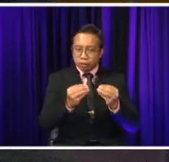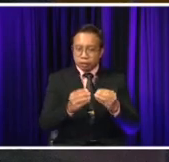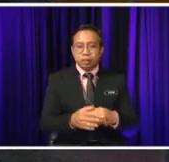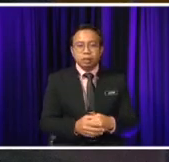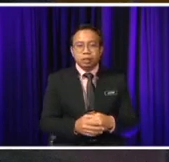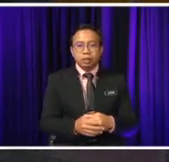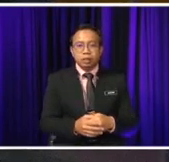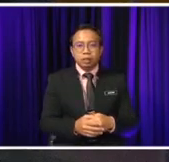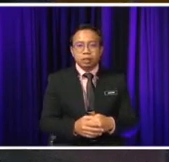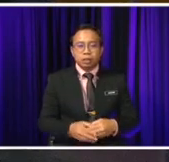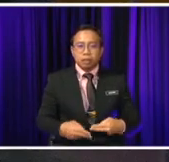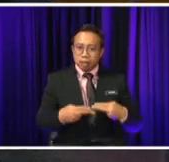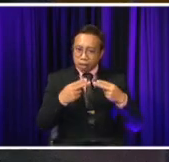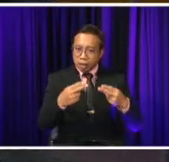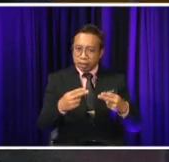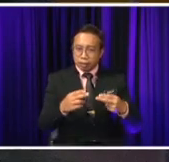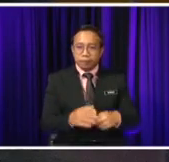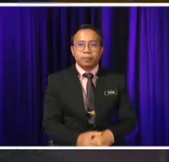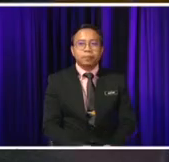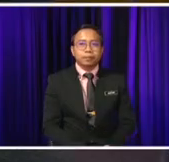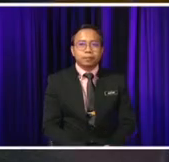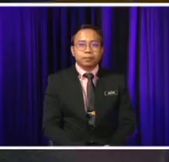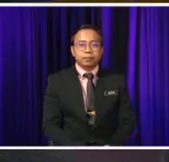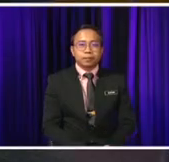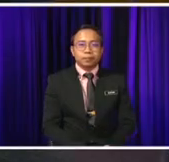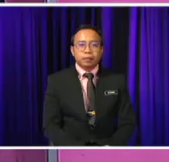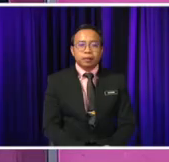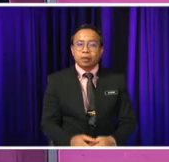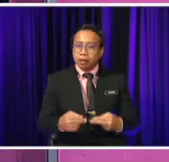sebagai pelajar Semalam saya tidak bagikan Anda sagu hati